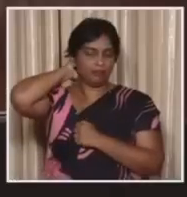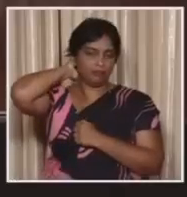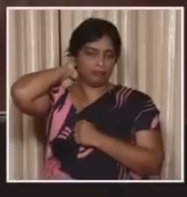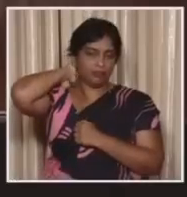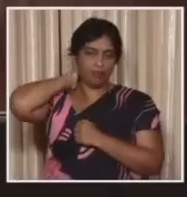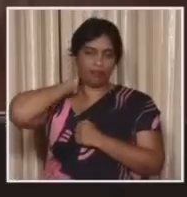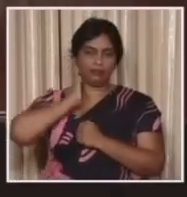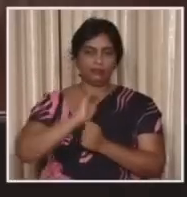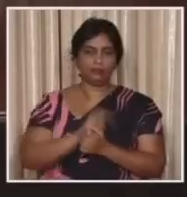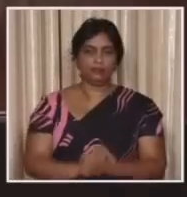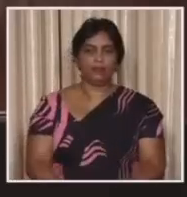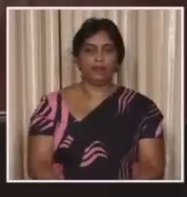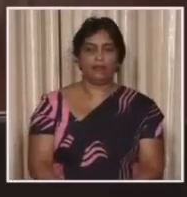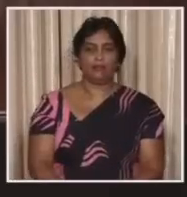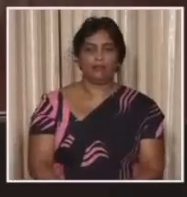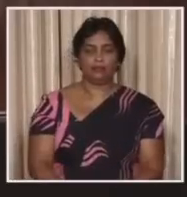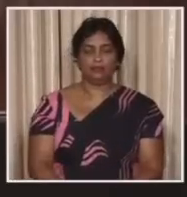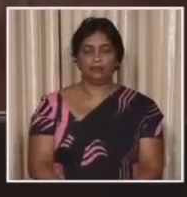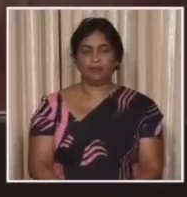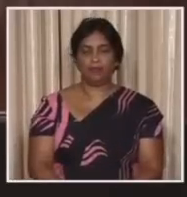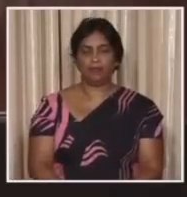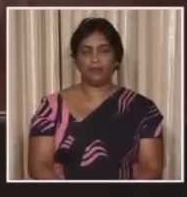ඔබතුමාගේ.